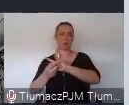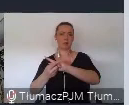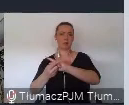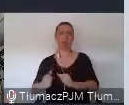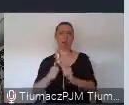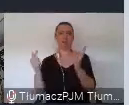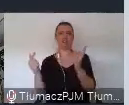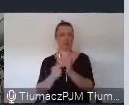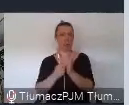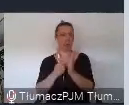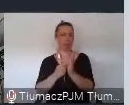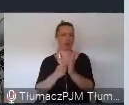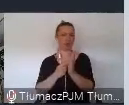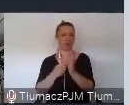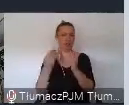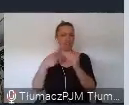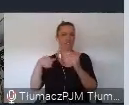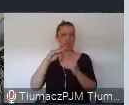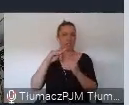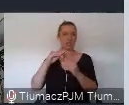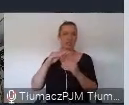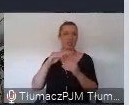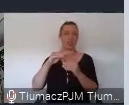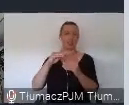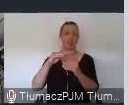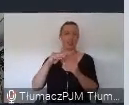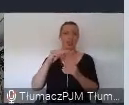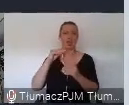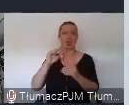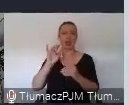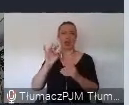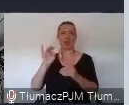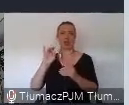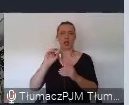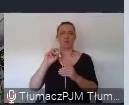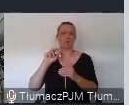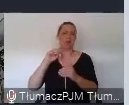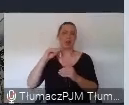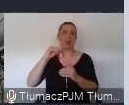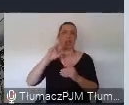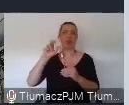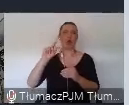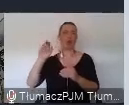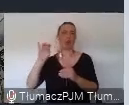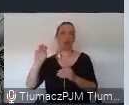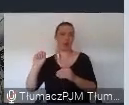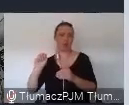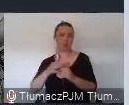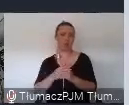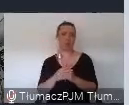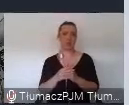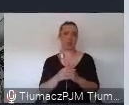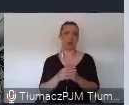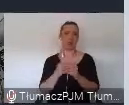wymagających. No dzisiaj, jeżeli ktoś powie na przykład, że budynek wielorodzinny mamy 45 kWh na metr kwadratowy na rok energii